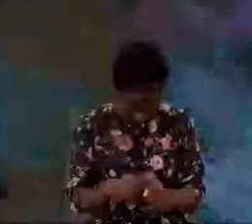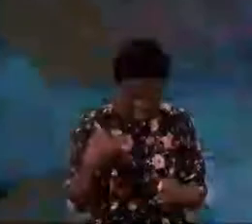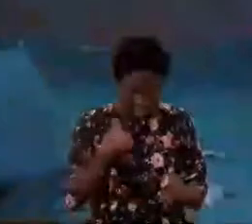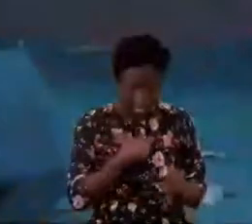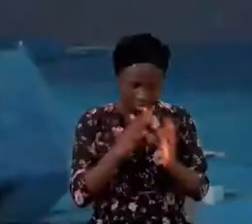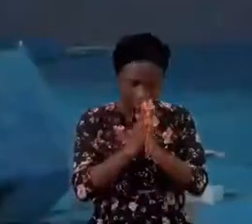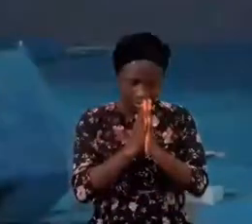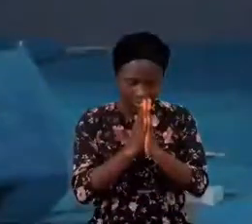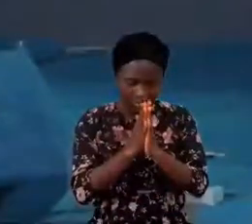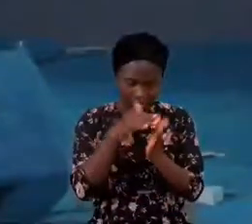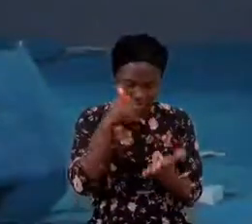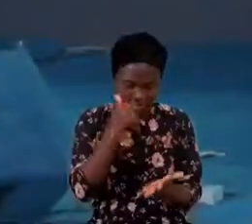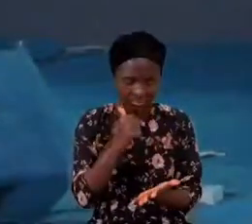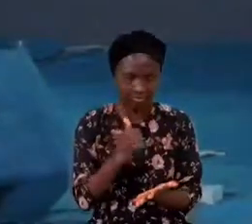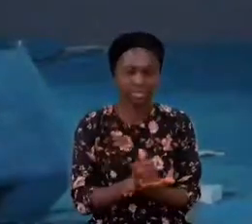vous asseoir.